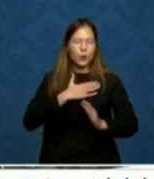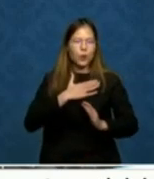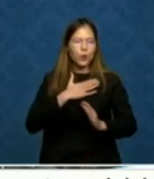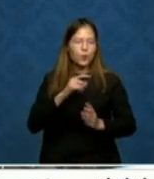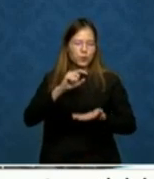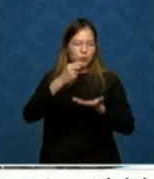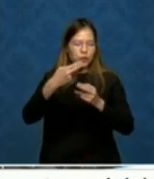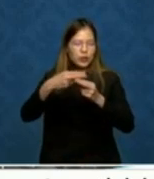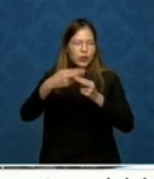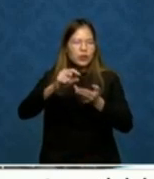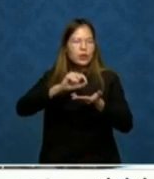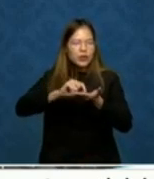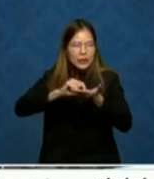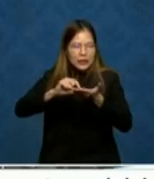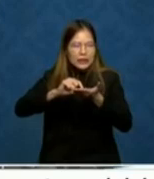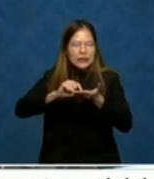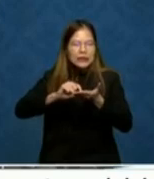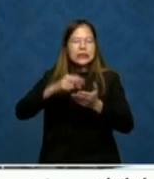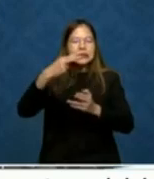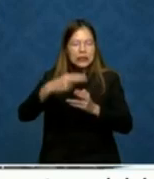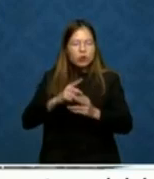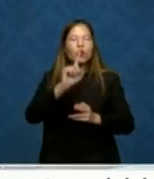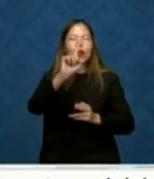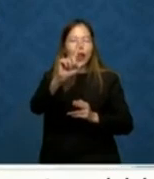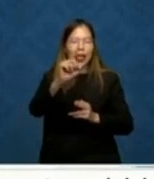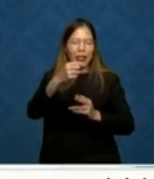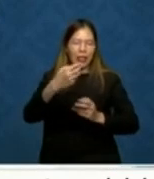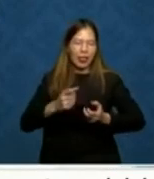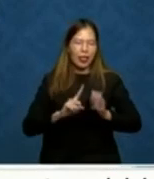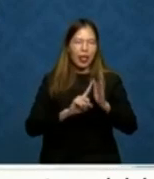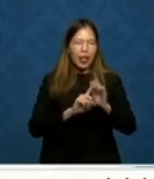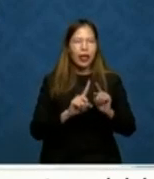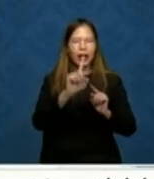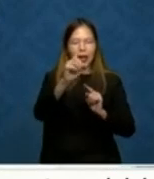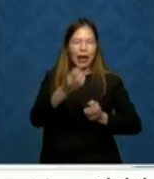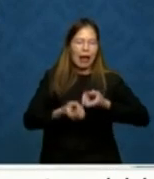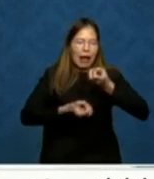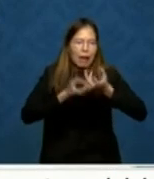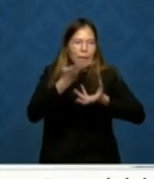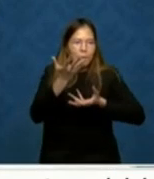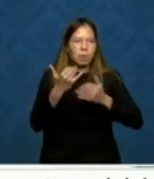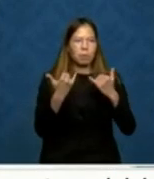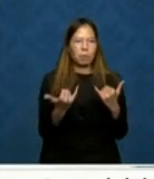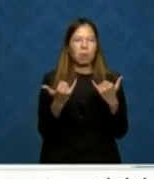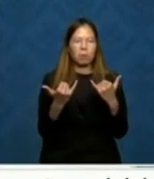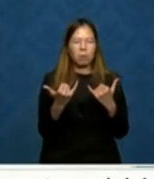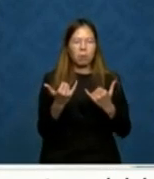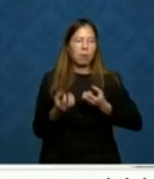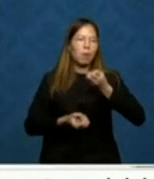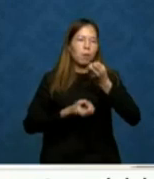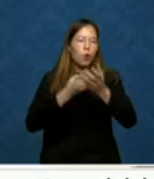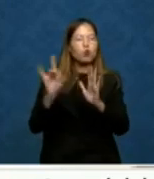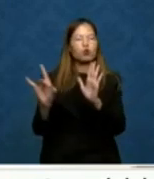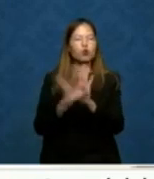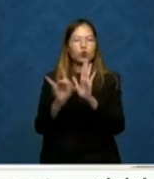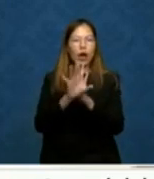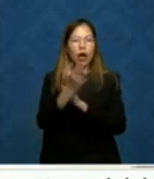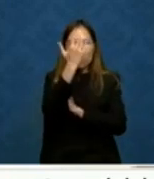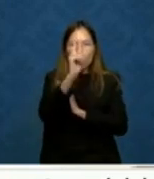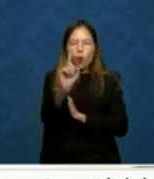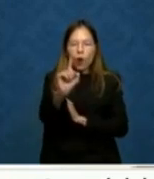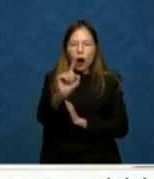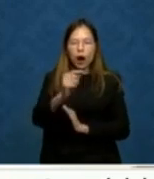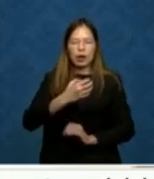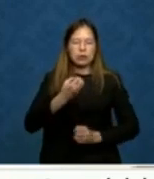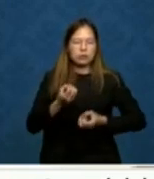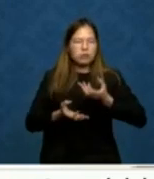ชื่อเป็นคนแรกในการอภิปรายไม่ว่าจะเป็นยติหรือร่างกฎหมายแต่ละฉบับแต่ว่าวันนี้เป็นผู้อภิปรายท่านสุดท้ายก็จะพยายาม